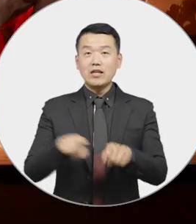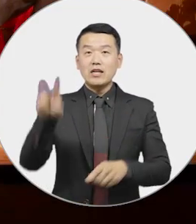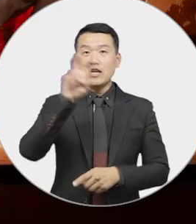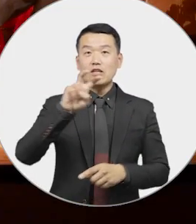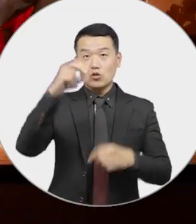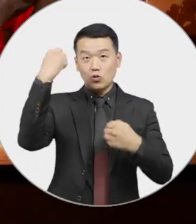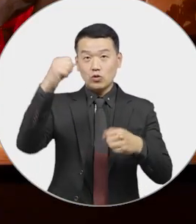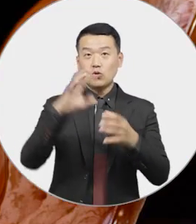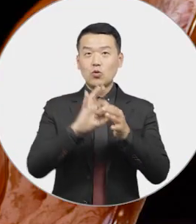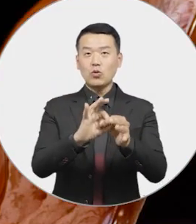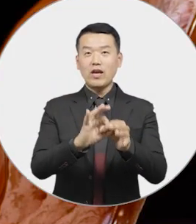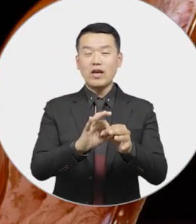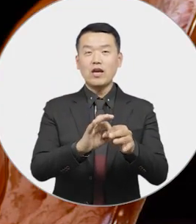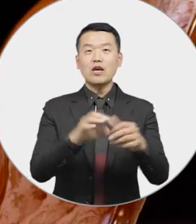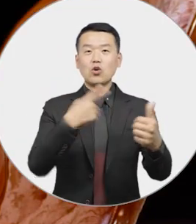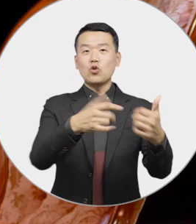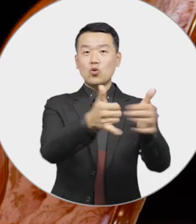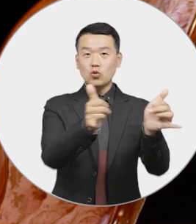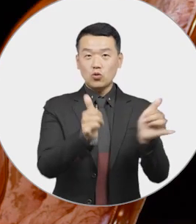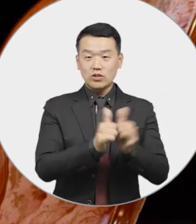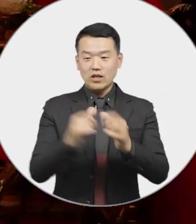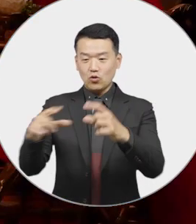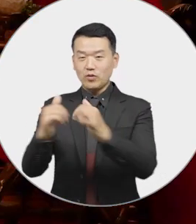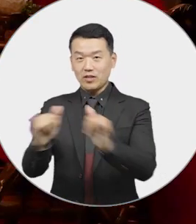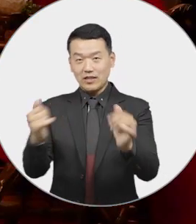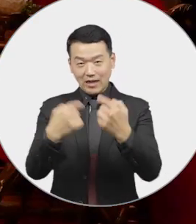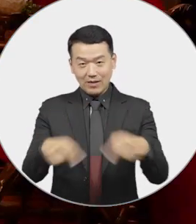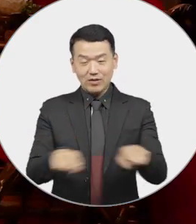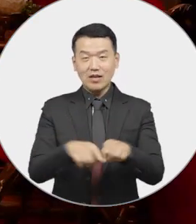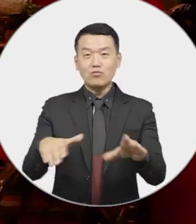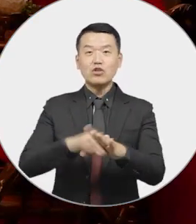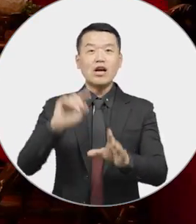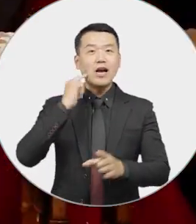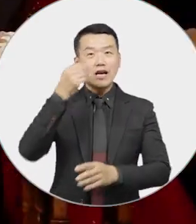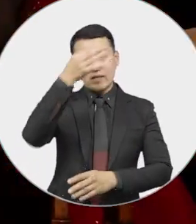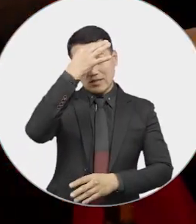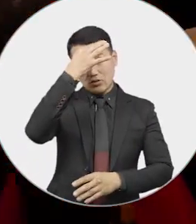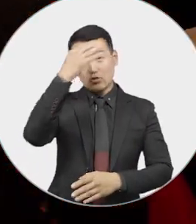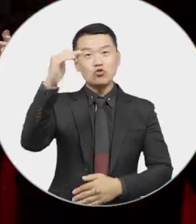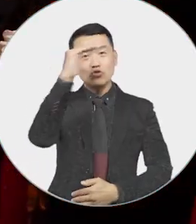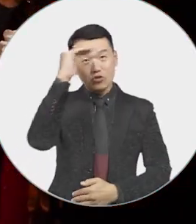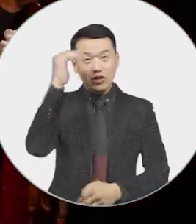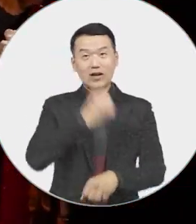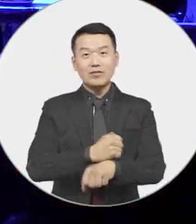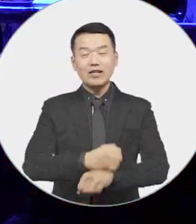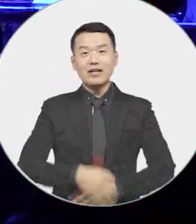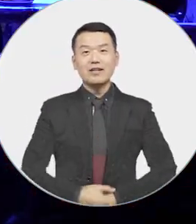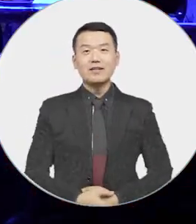함께하는 예술 콘서트를 통해 교육 공동체와 도민들이 함께 문화예술을 향유합니다.